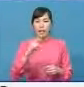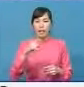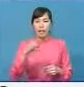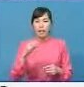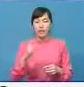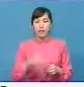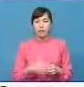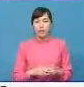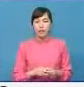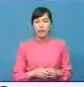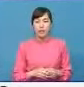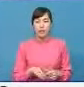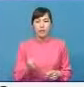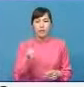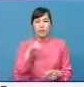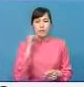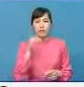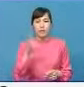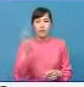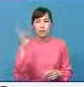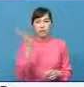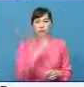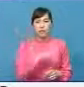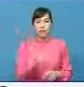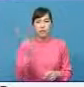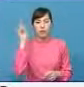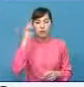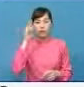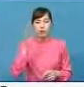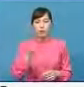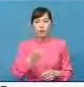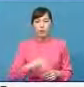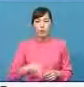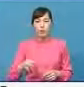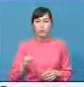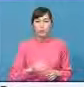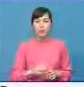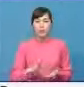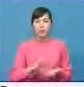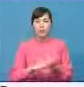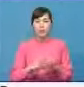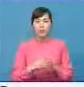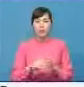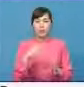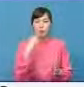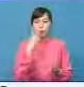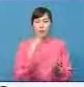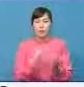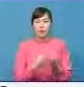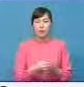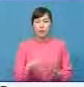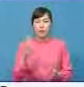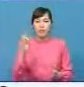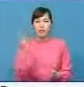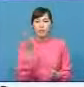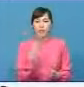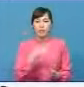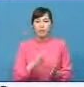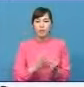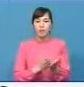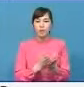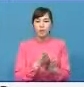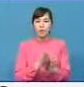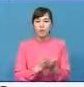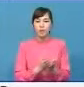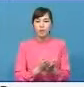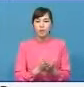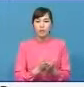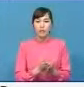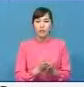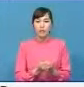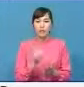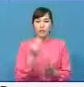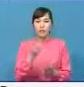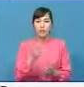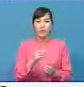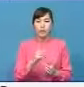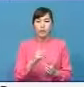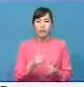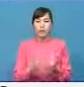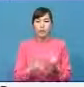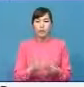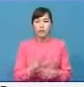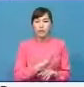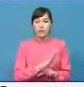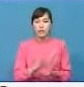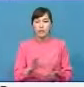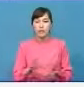діни сауаттылығы жалпы оңтүстіктегі ахуал көрініс береді дейді дін қызметкерлері. Тек қана біздің олармен келіспей жатқан жеріміз осы ақида пәнінде